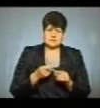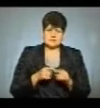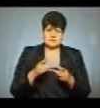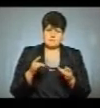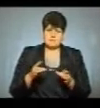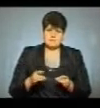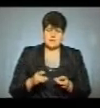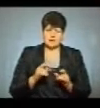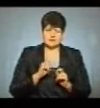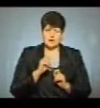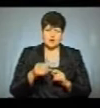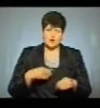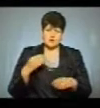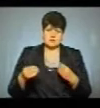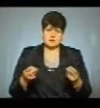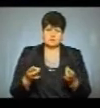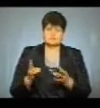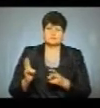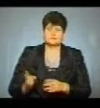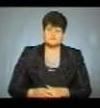ці пакети, щоб роздати їх потребуючим.